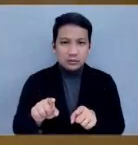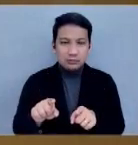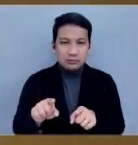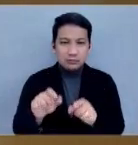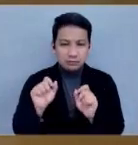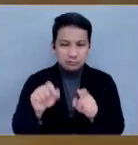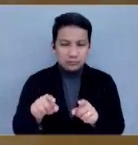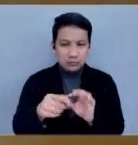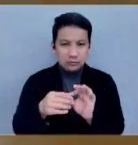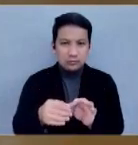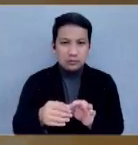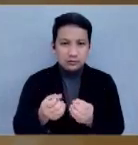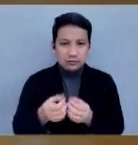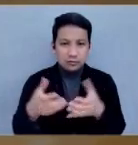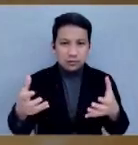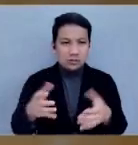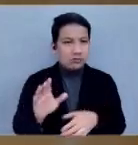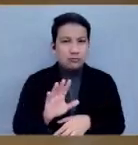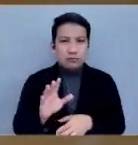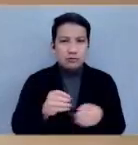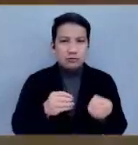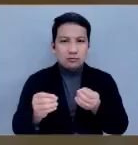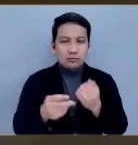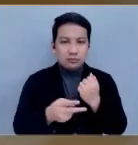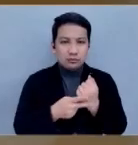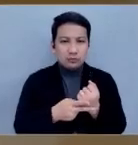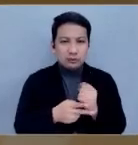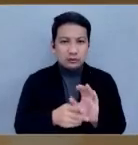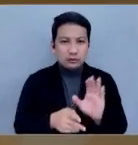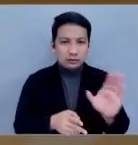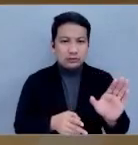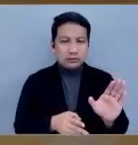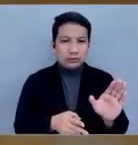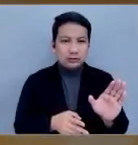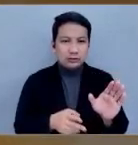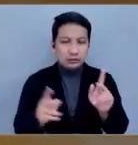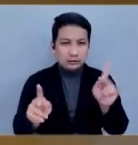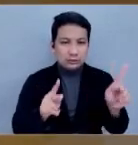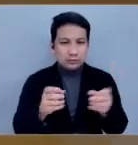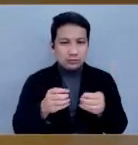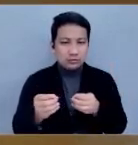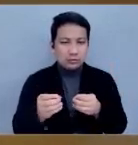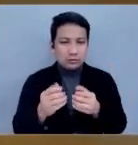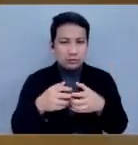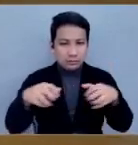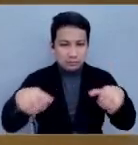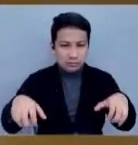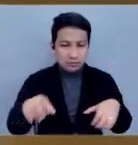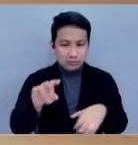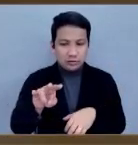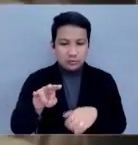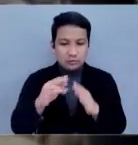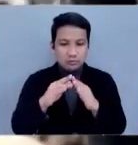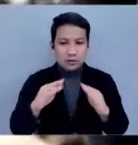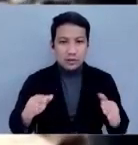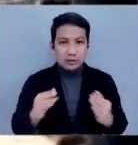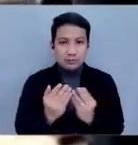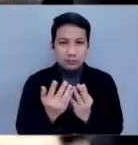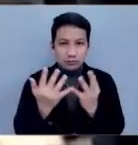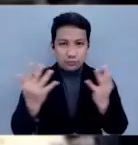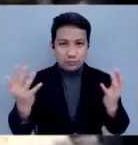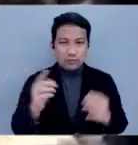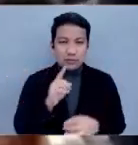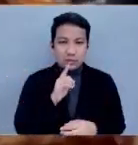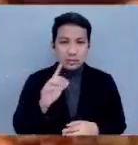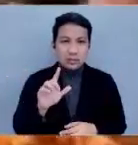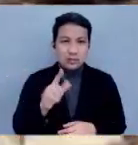silang permit para mag-operate ang warehouse ng paputok sa residential area. Nadamay naman ang 7 bahay sa sunog. Nangako naman ang LGU